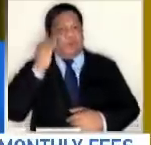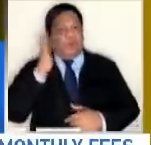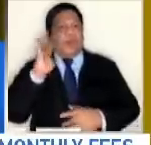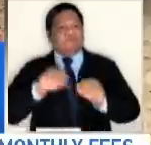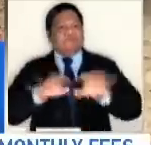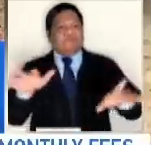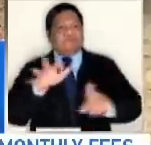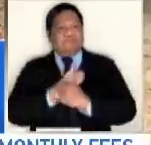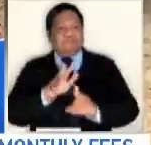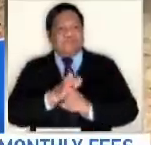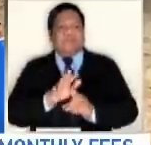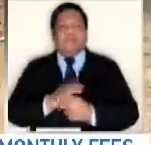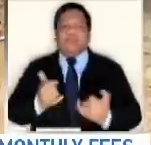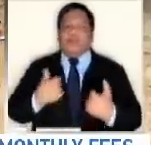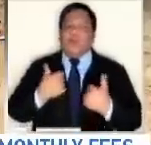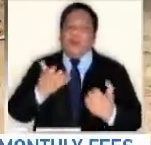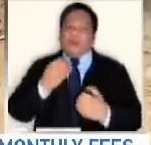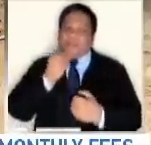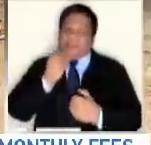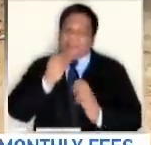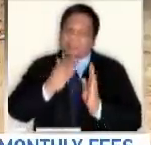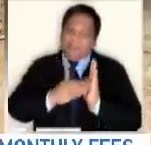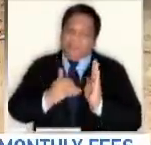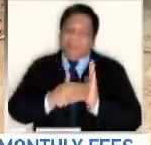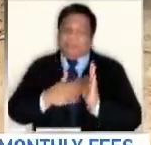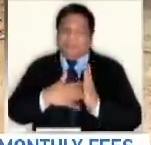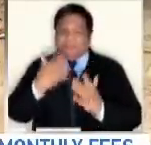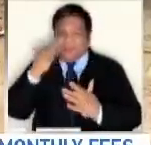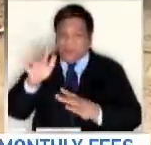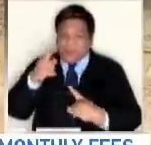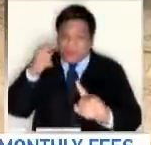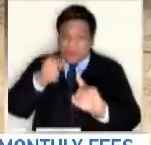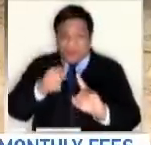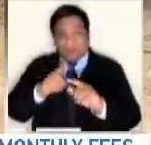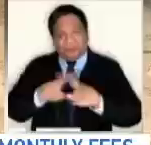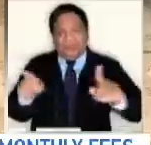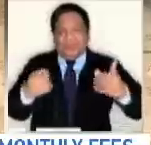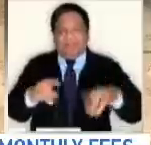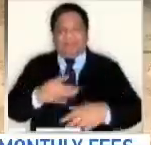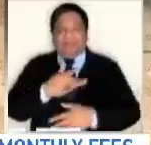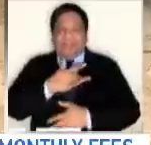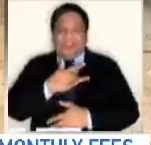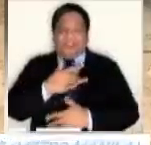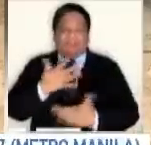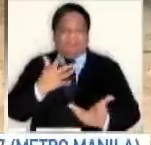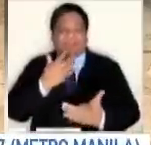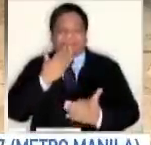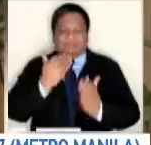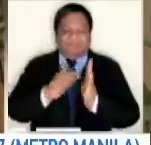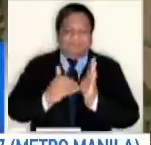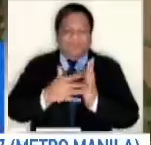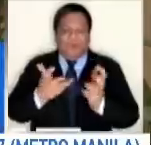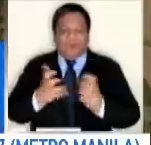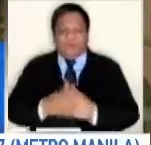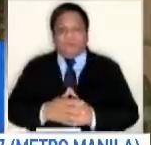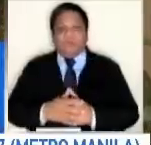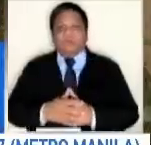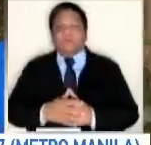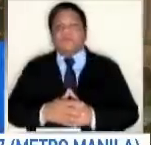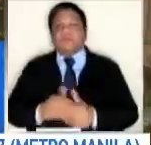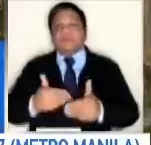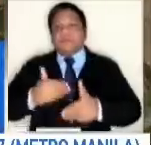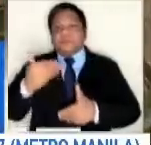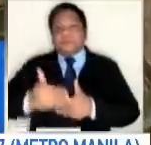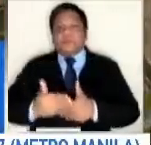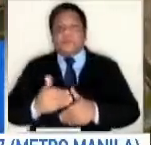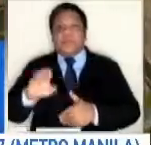ng butter. Hindi ko alam kung yun yung intention nila. Pero yun yung nangyari. It's working! It's working! Nakauwi na sa bansa si Miss Eco International first runner-up, Kelly